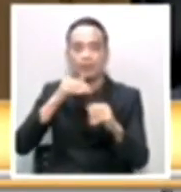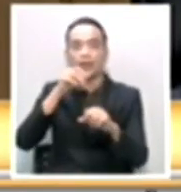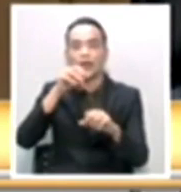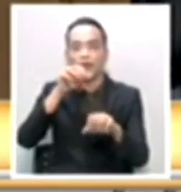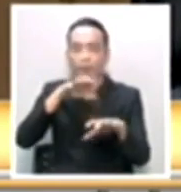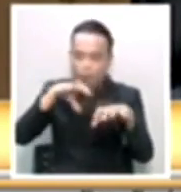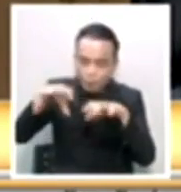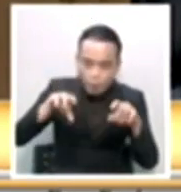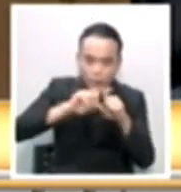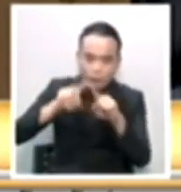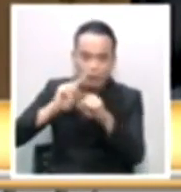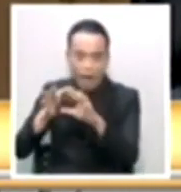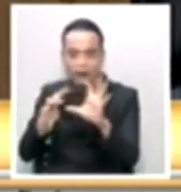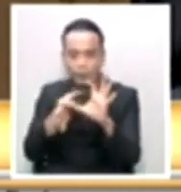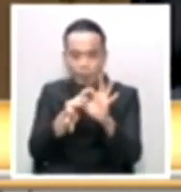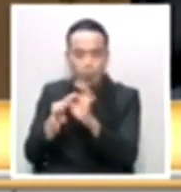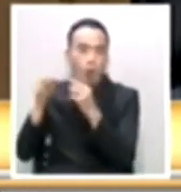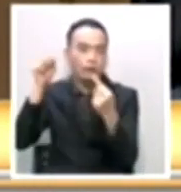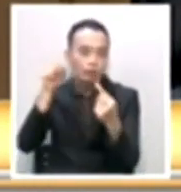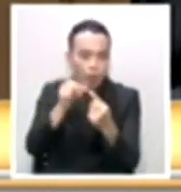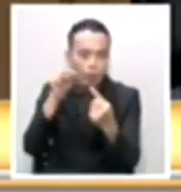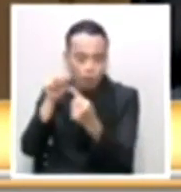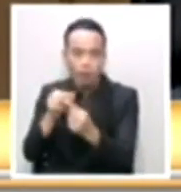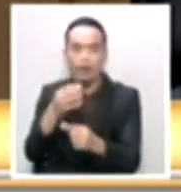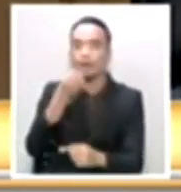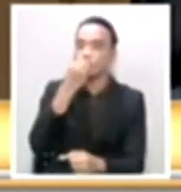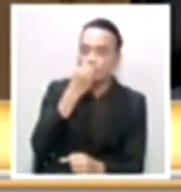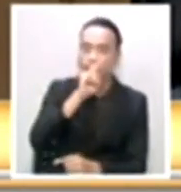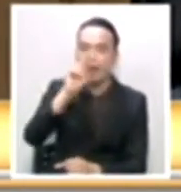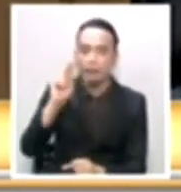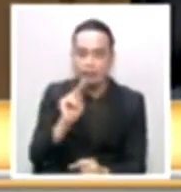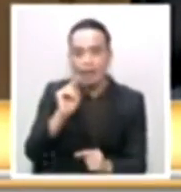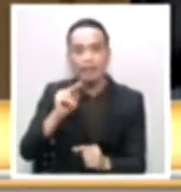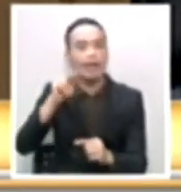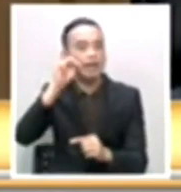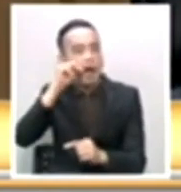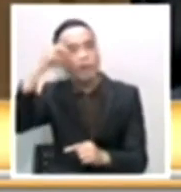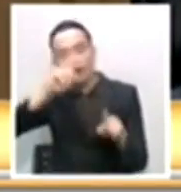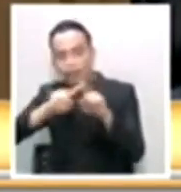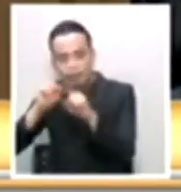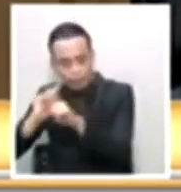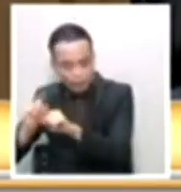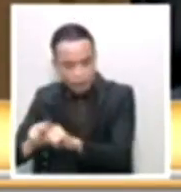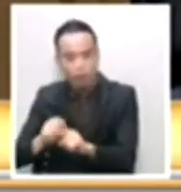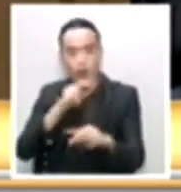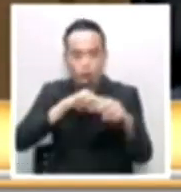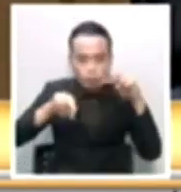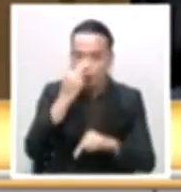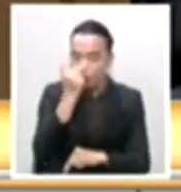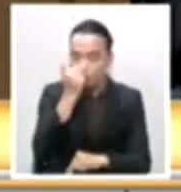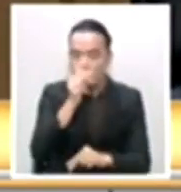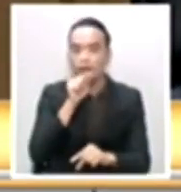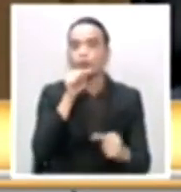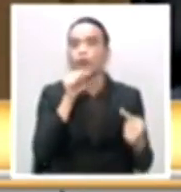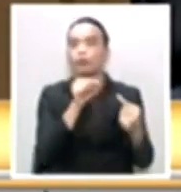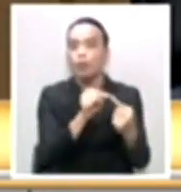ที่รวมทั้งโครงสร้างพื้นฐานสาธารณูปโภคสาธารณูปการนะครับให้มีการอนุรักษ์พื้นที่ด้วยคือผมขออนุญาต